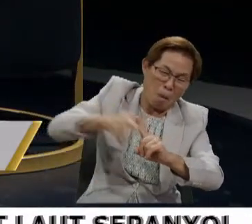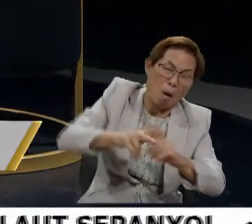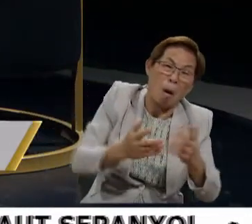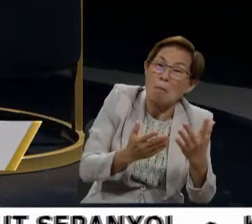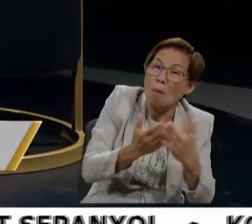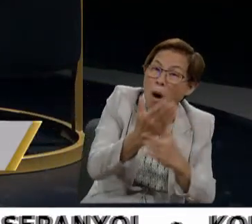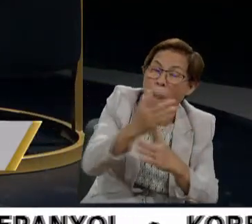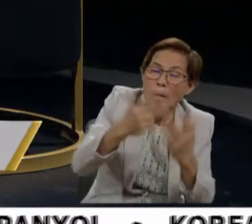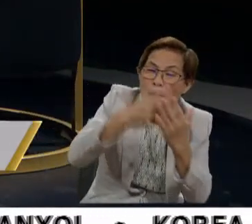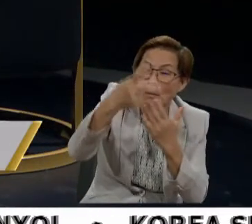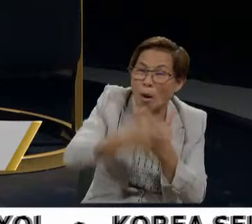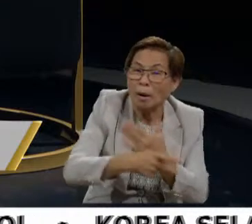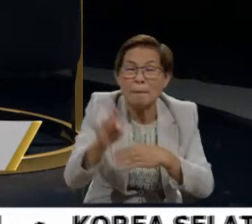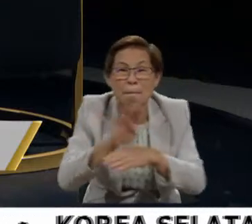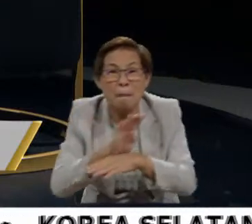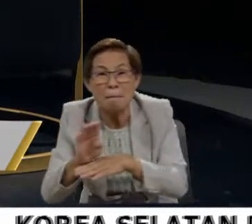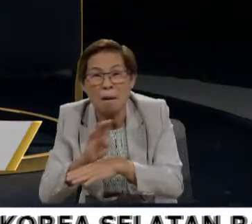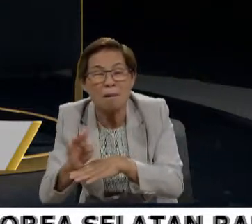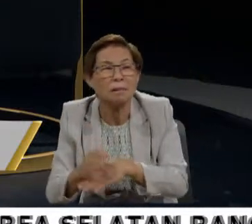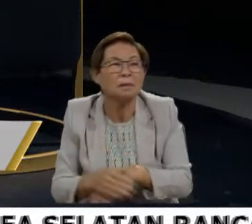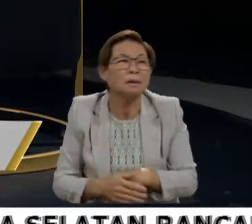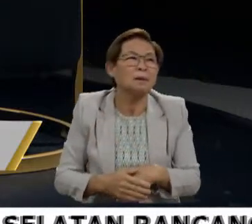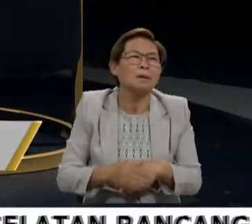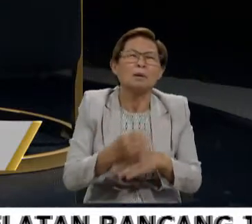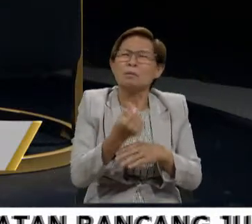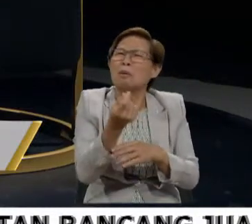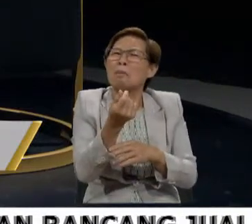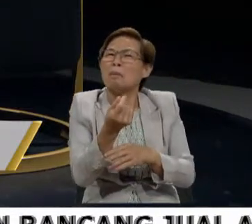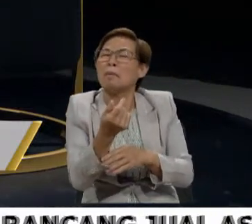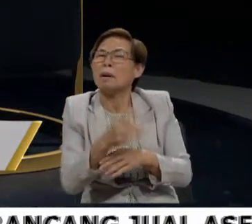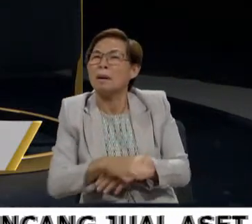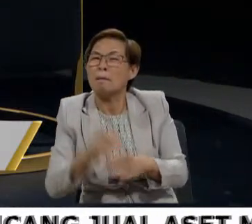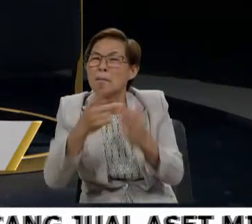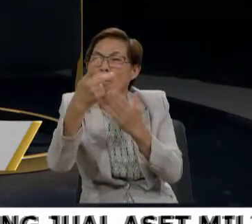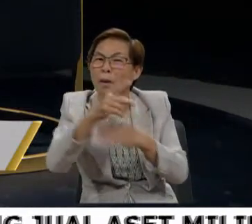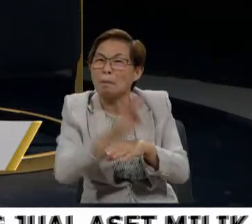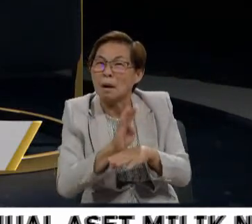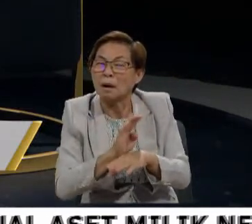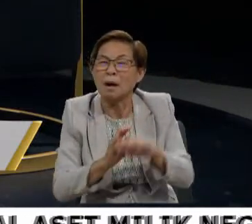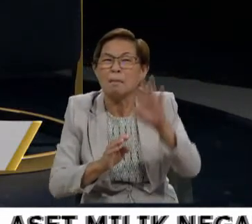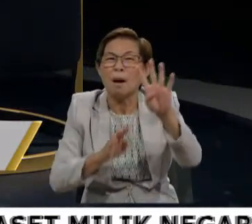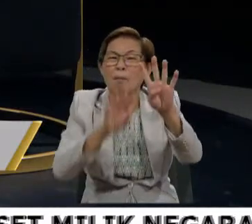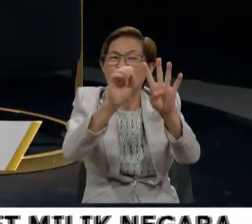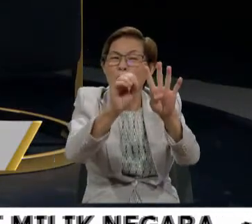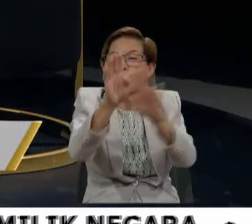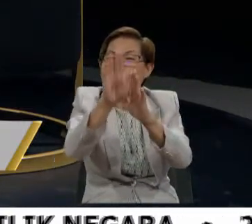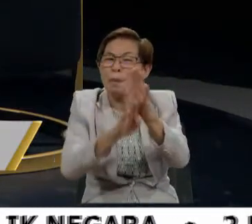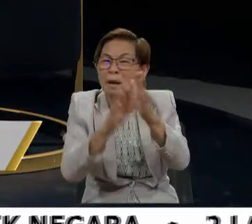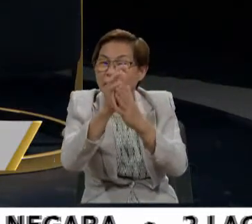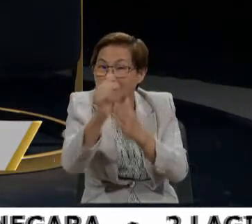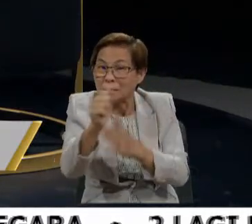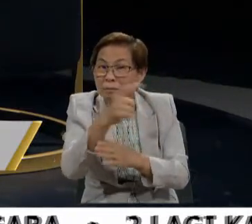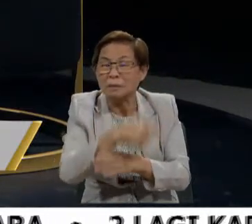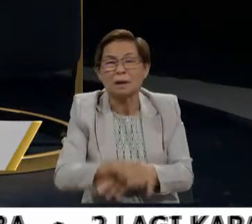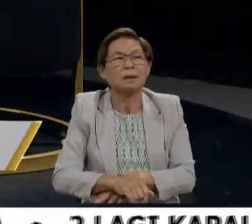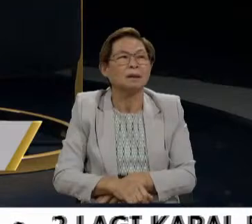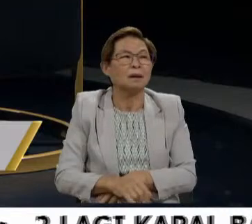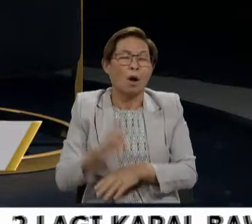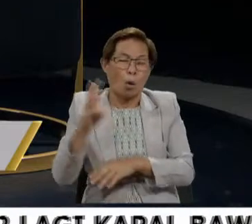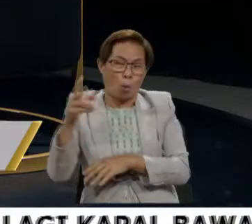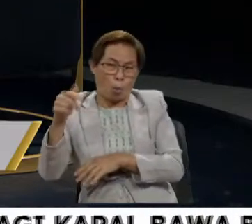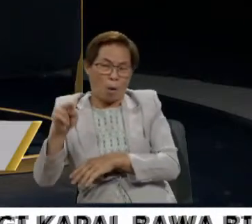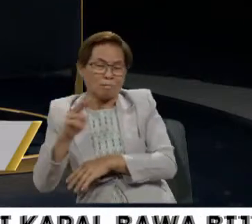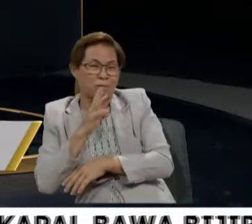program semarat Niaga kerana program semarat Niaga ini bernilai rm0 bilion tetapi seperti yang Wan sebut ni masih ada